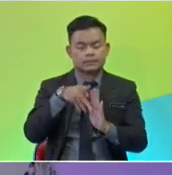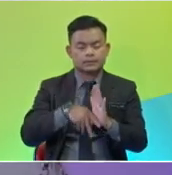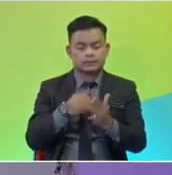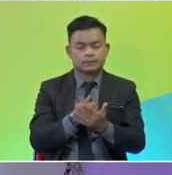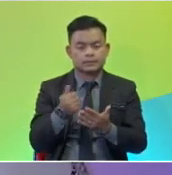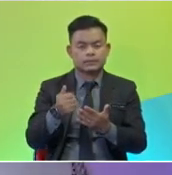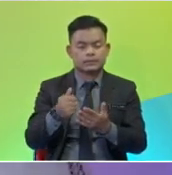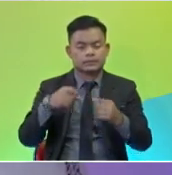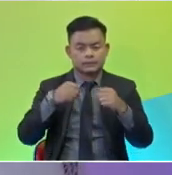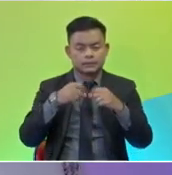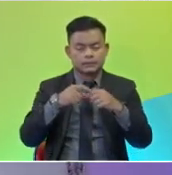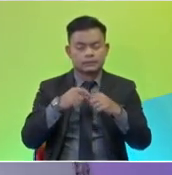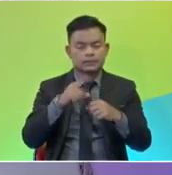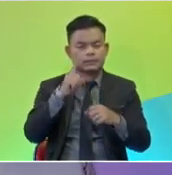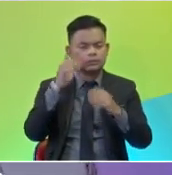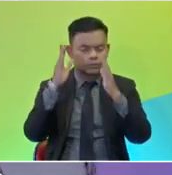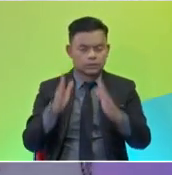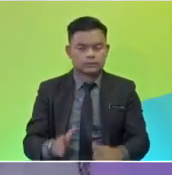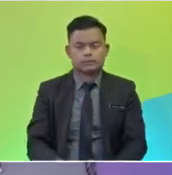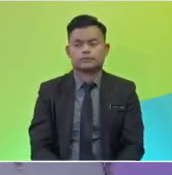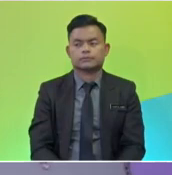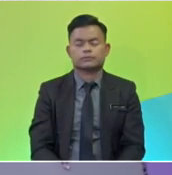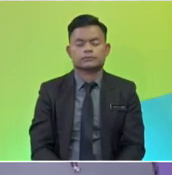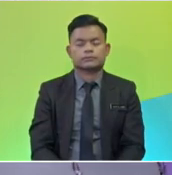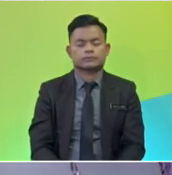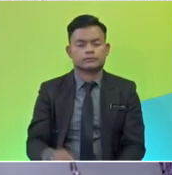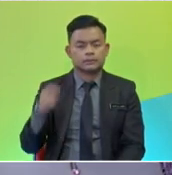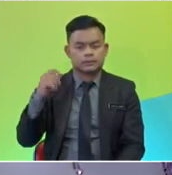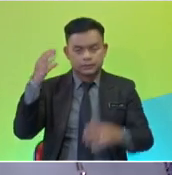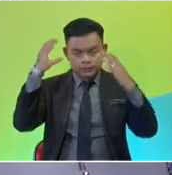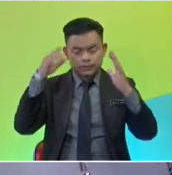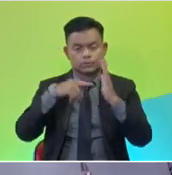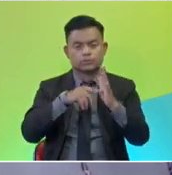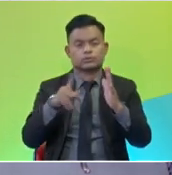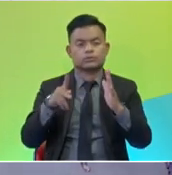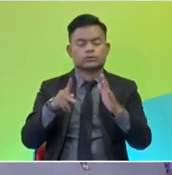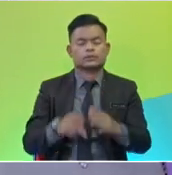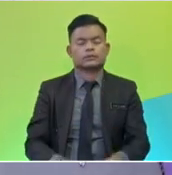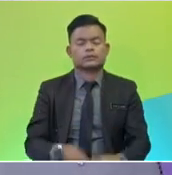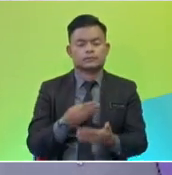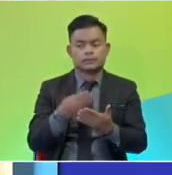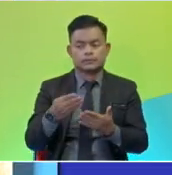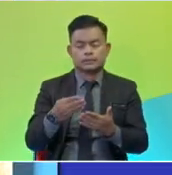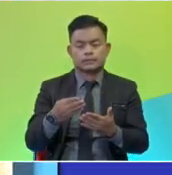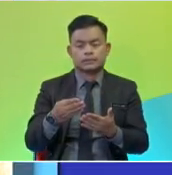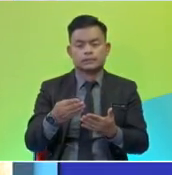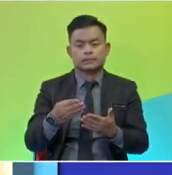bersendirian okey macam dekat abang akmar pun dah ada Cikgu tunjukkan di situ beberapa jenis barang elektrik